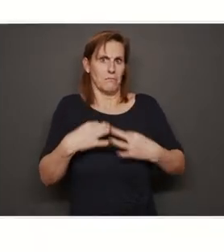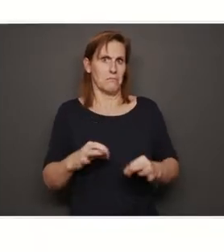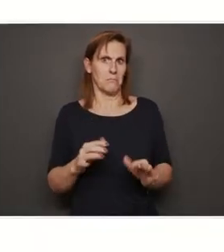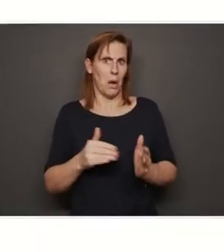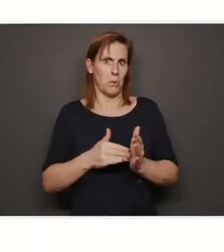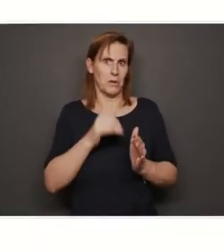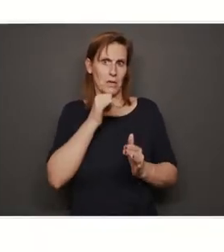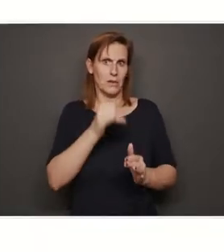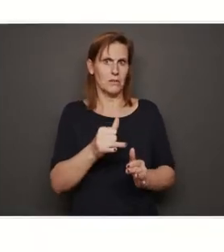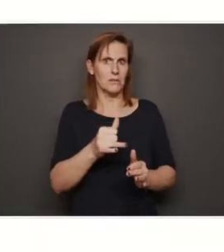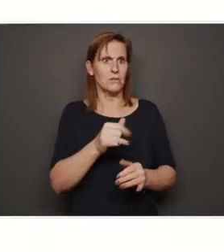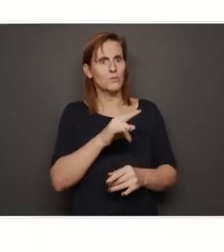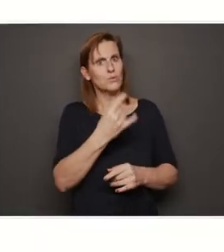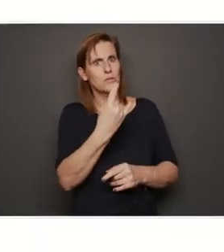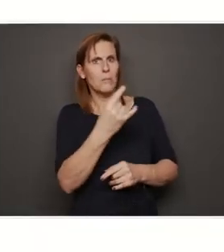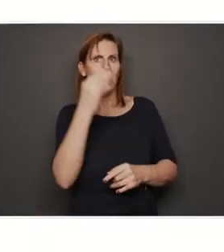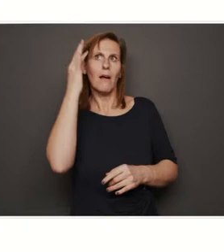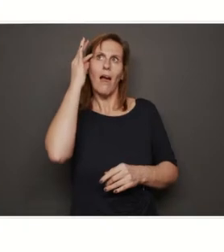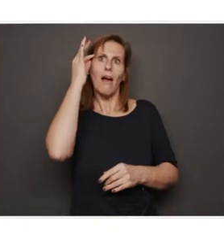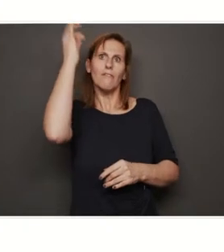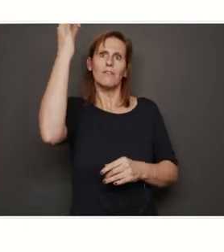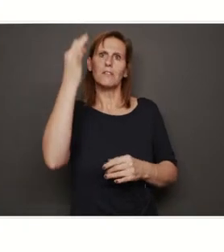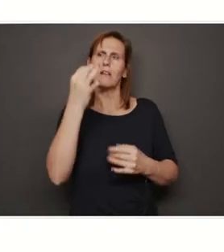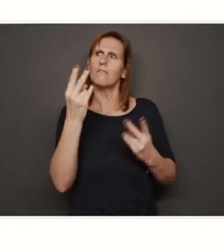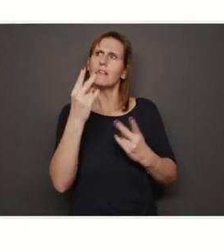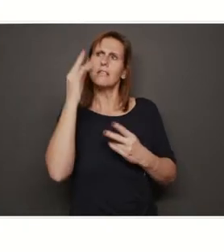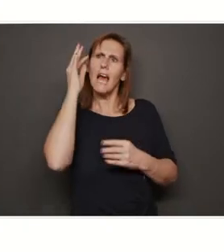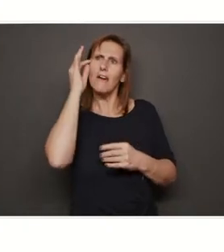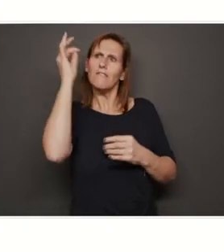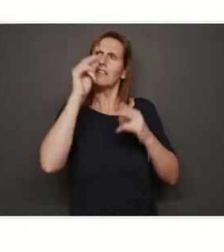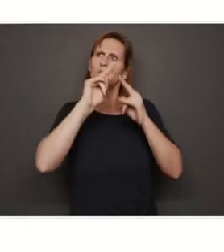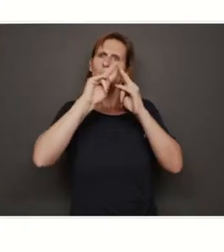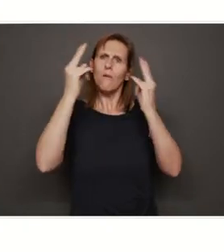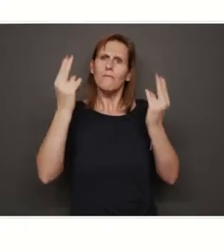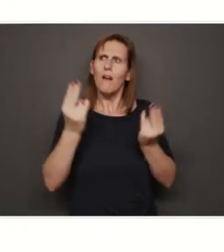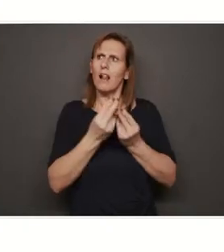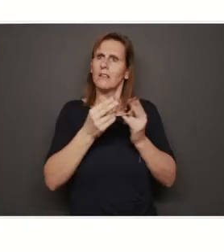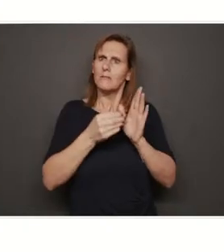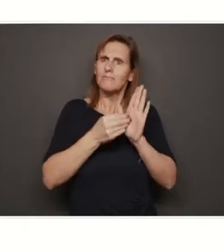Wenn du ein Erfinder wärst, mit welcher Erfindung würdest du die Welt bereichern?